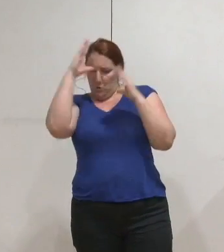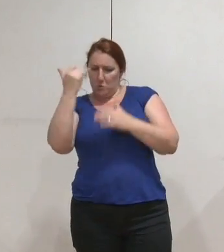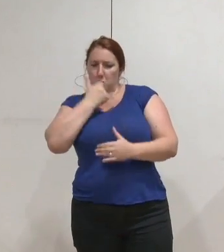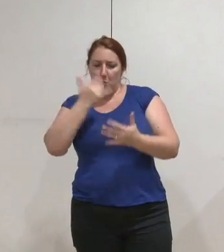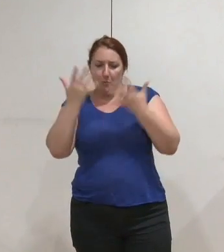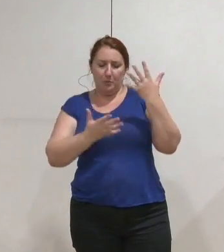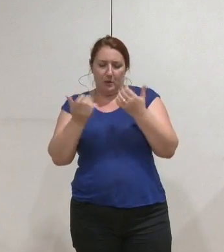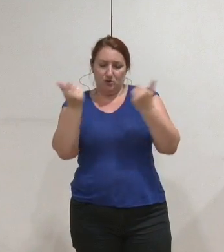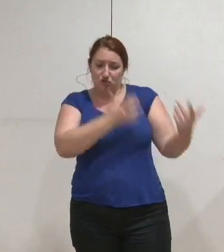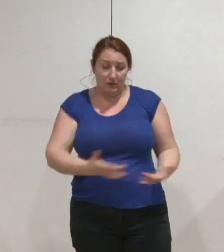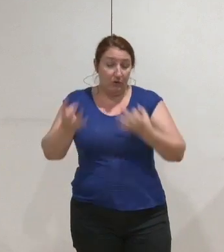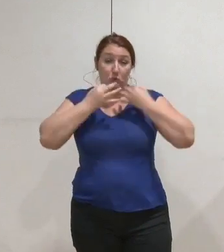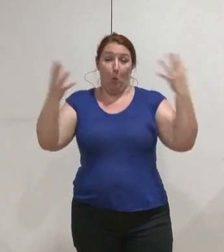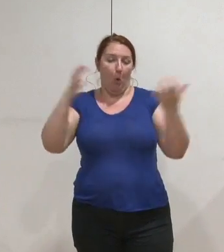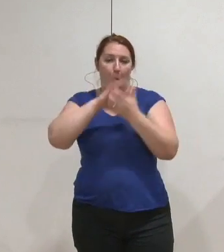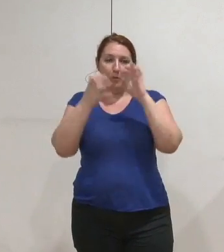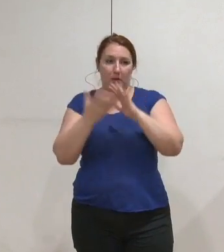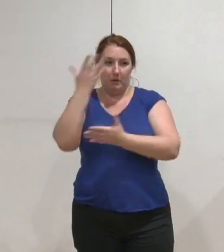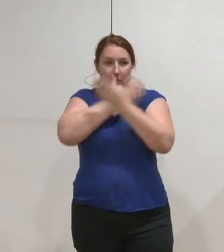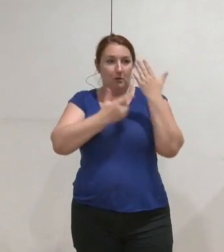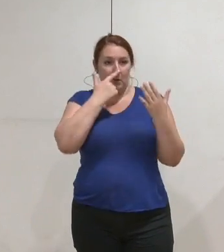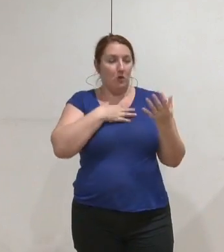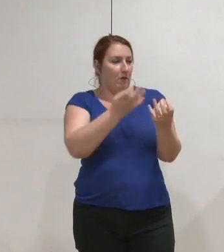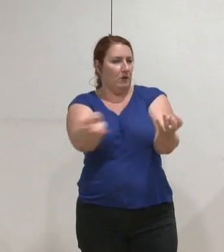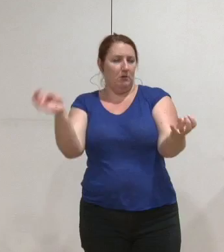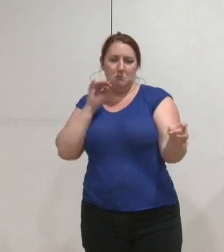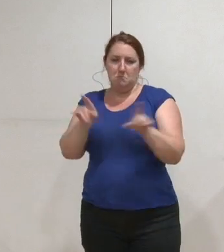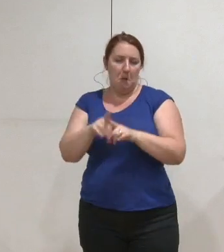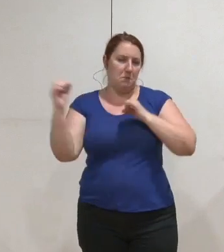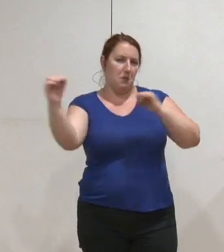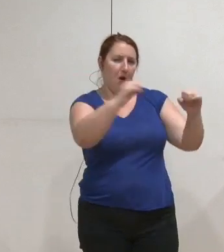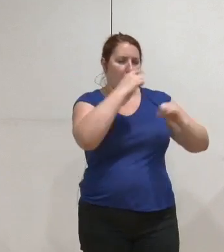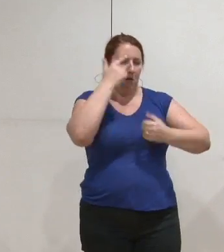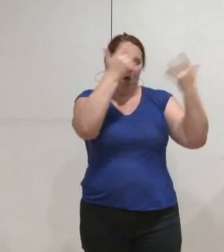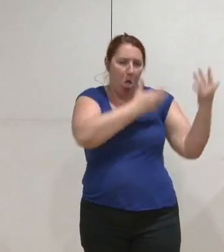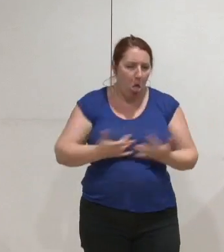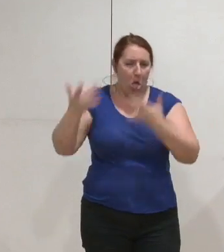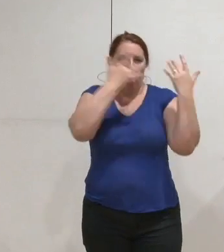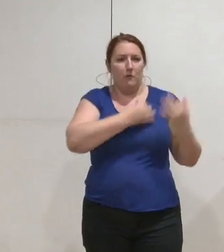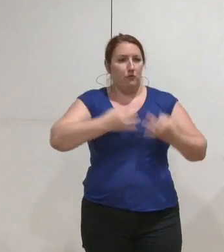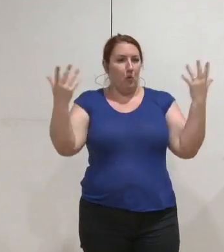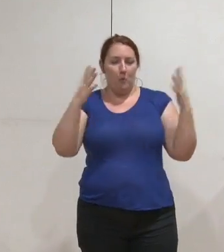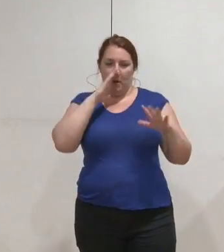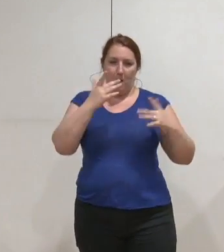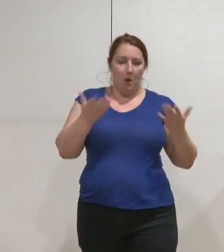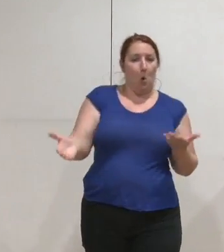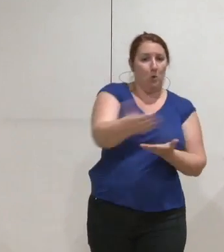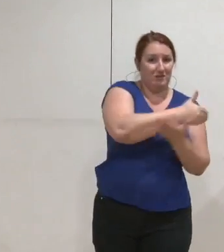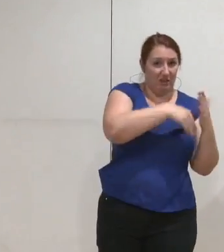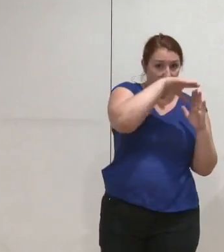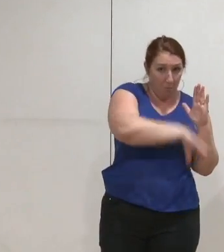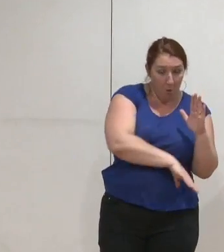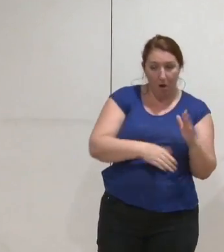ça devient vraiment très compliqué et je pense qu'autour de cette table on est tous d'accord là-dessus mais quand même des recettes en moins des dépenses qualifié